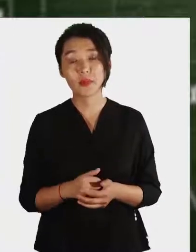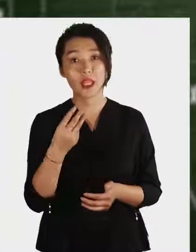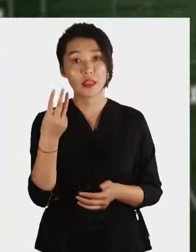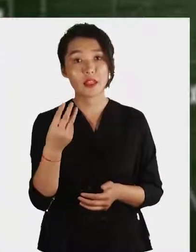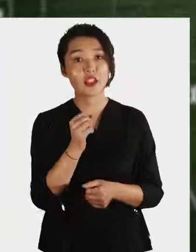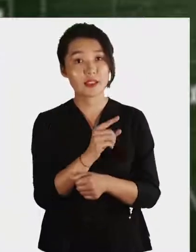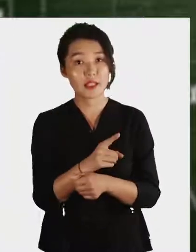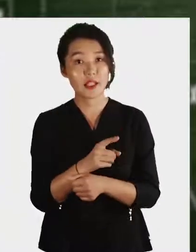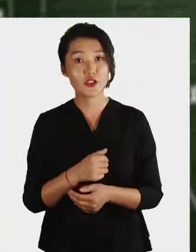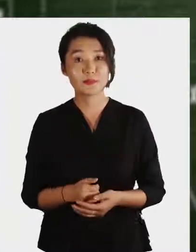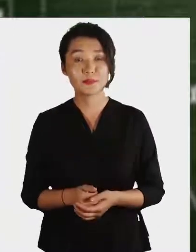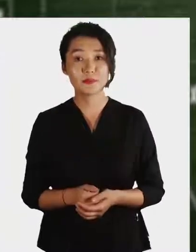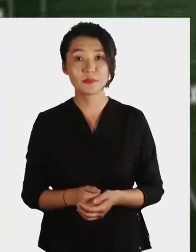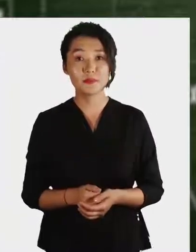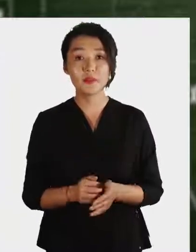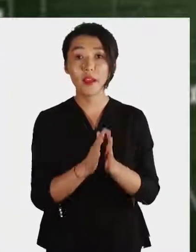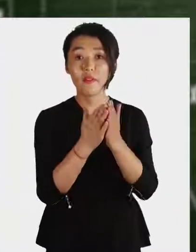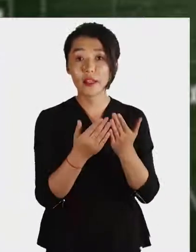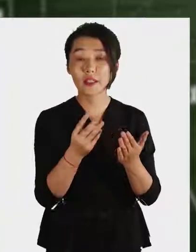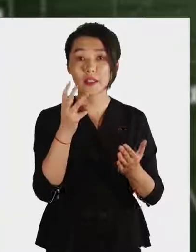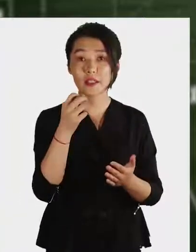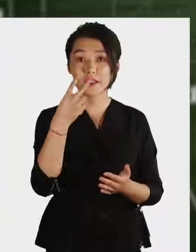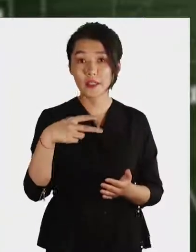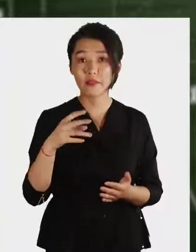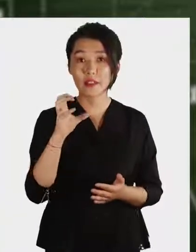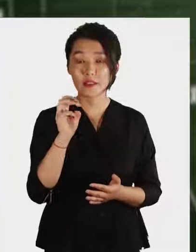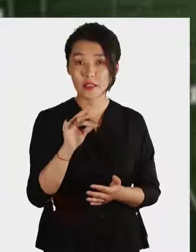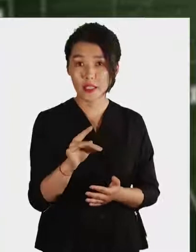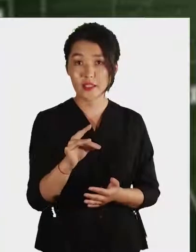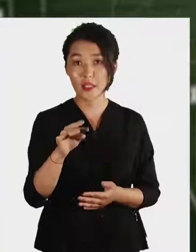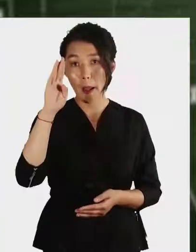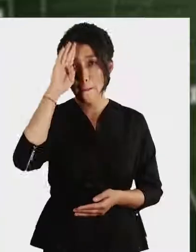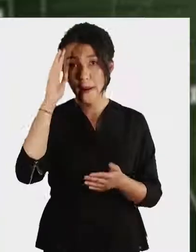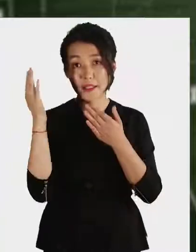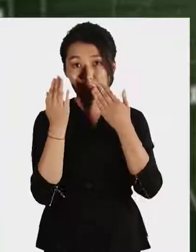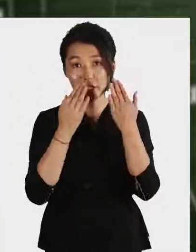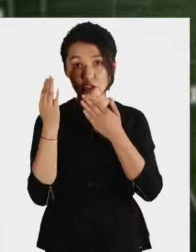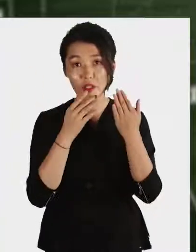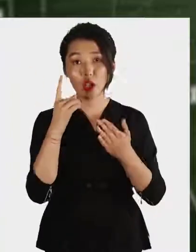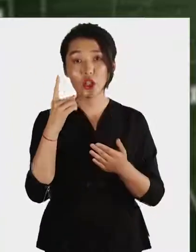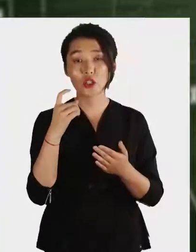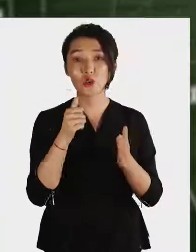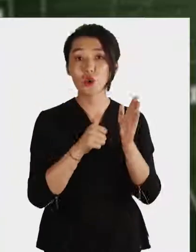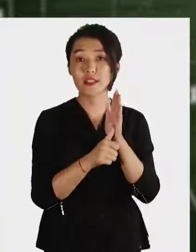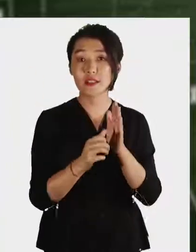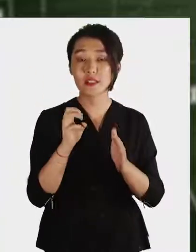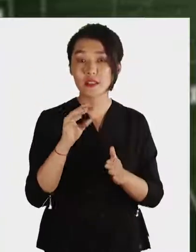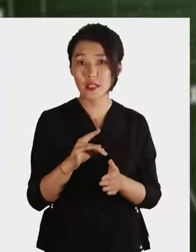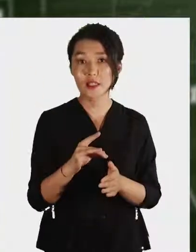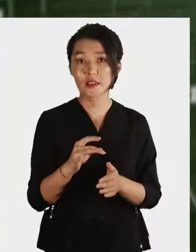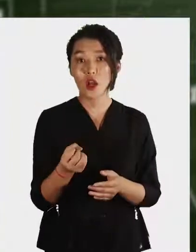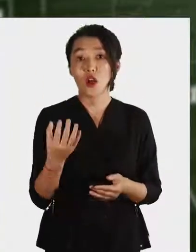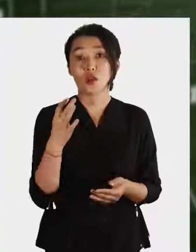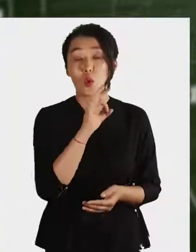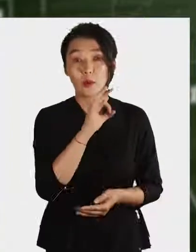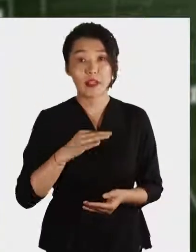Третья задача. В книге 320 страниц. Мальчик прочитал 160 страниц. Сколько